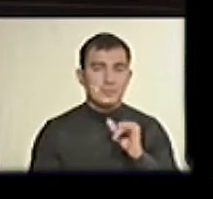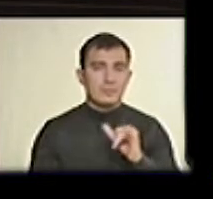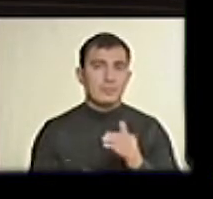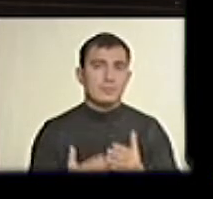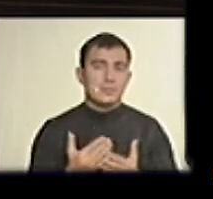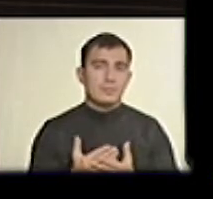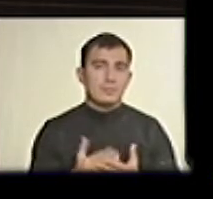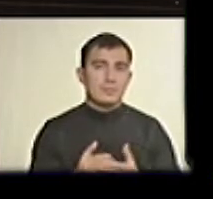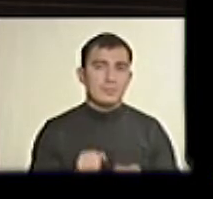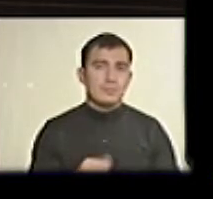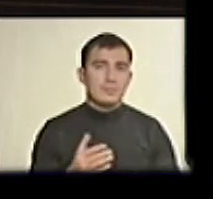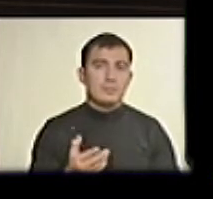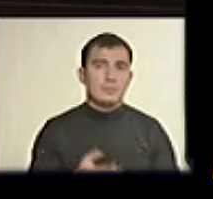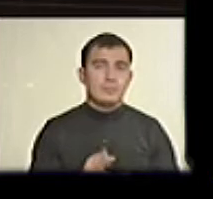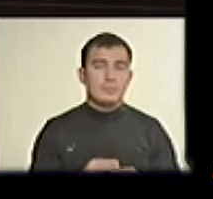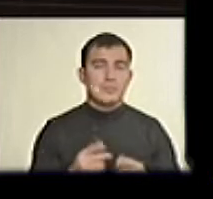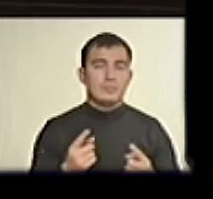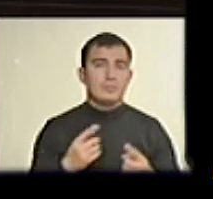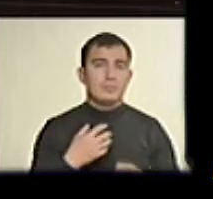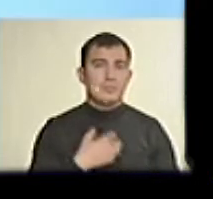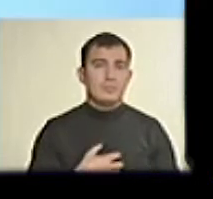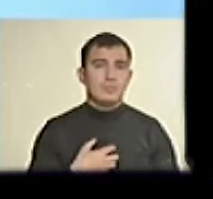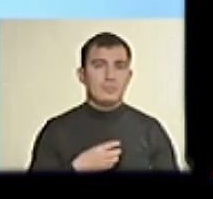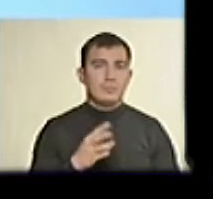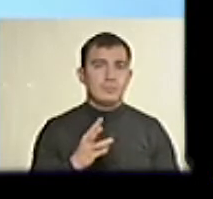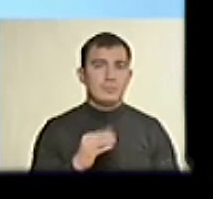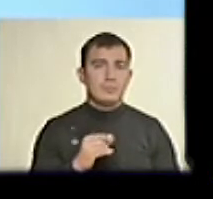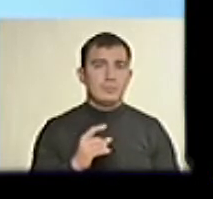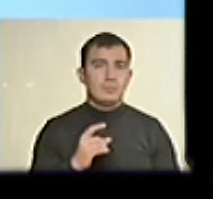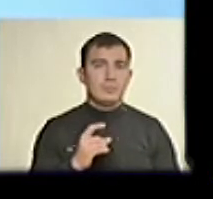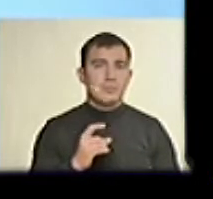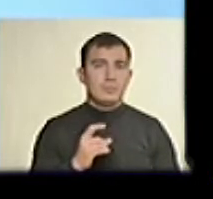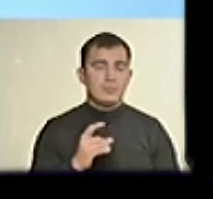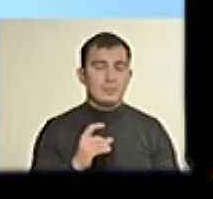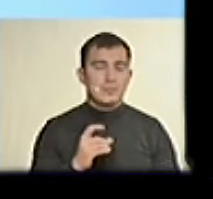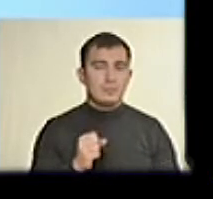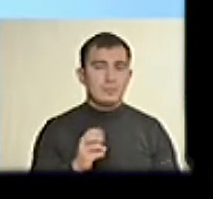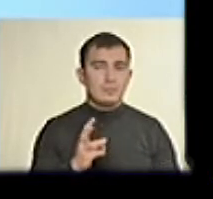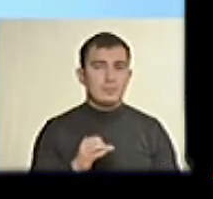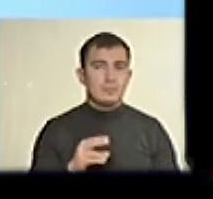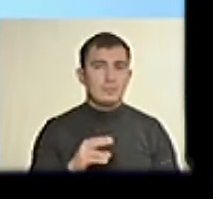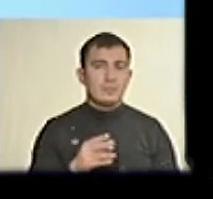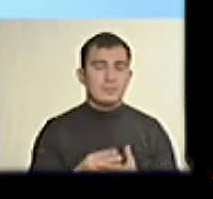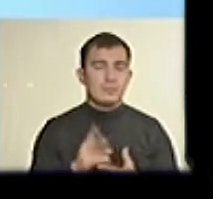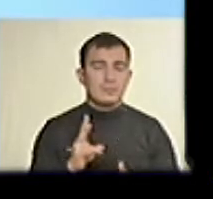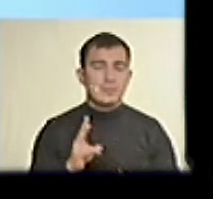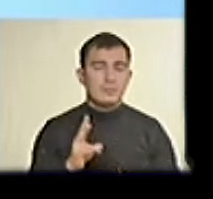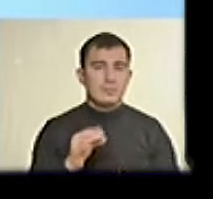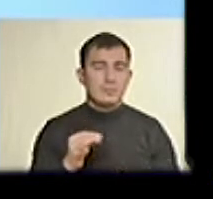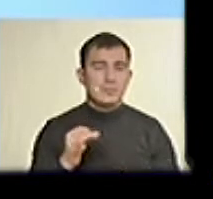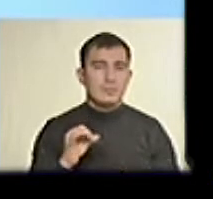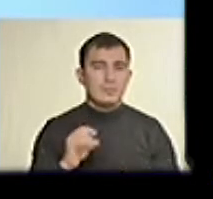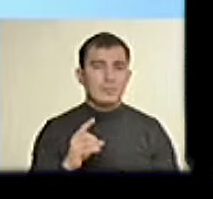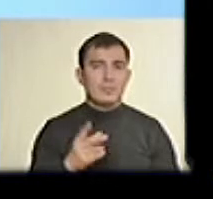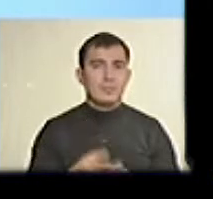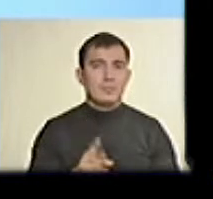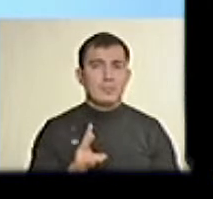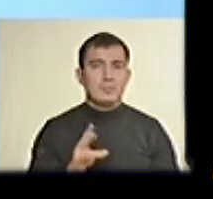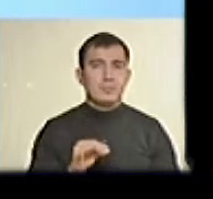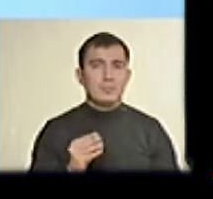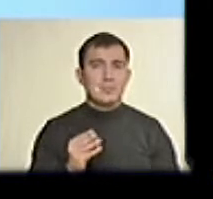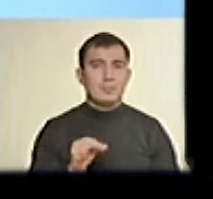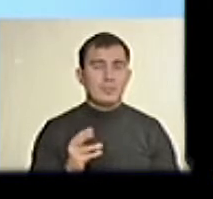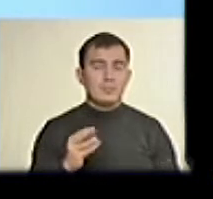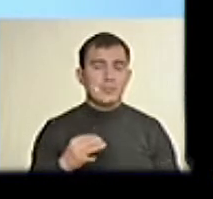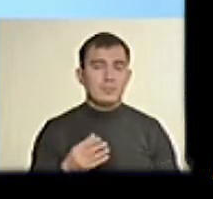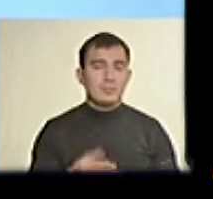borasida eng asosiysi bu Muhammad Niyoz Nishotiyning Husn ul Dil asari. Ya'ni bu asarida u